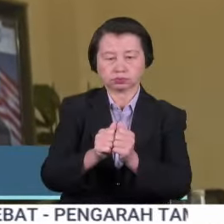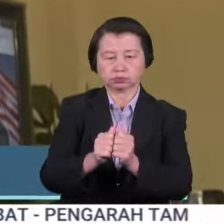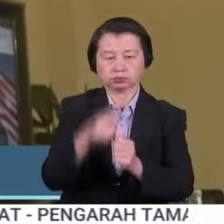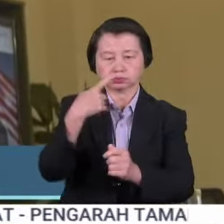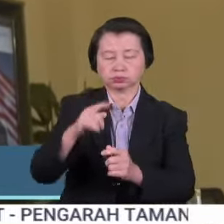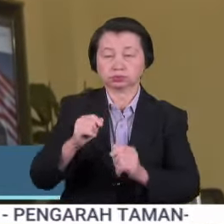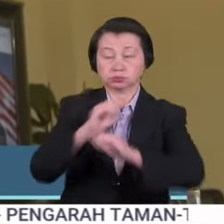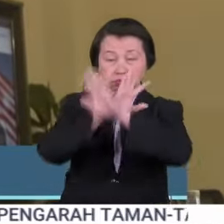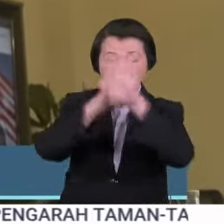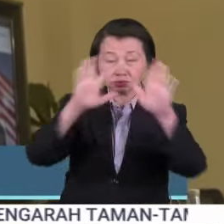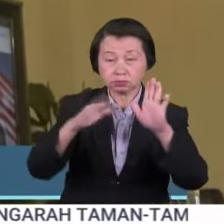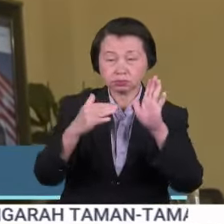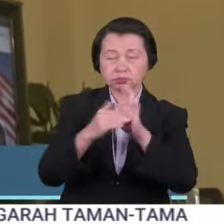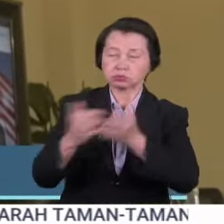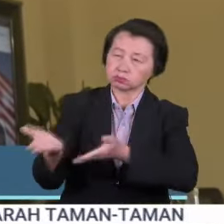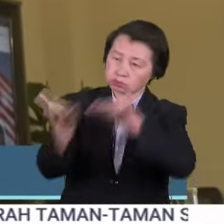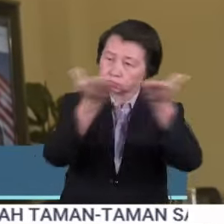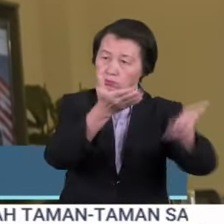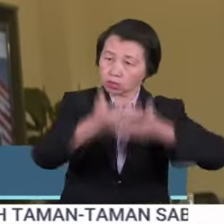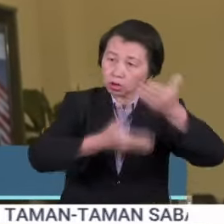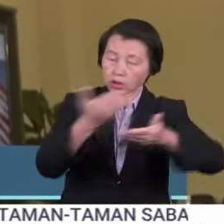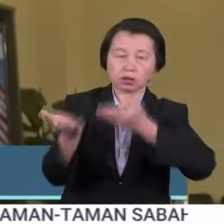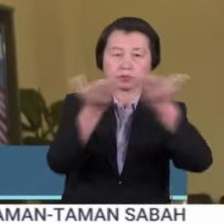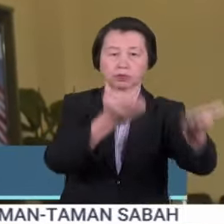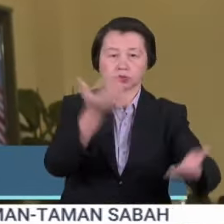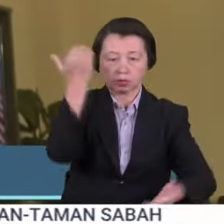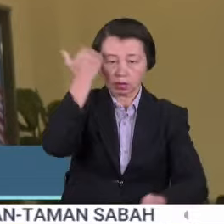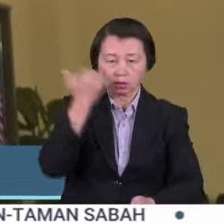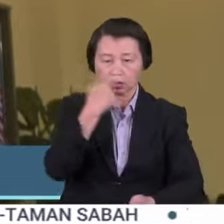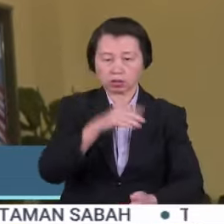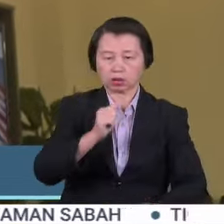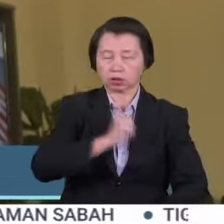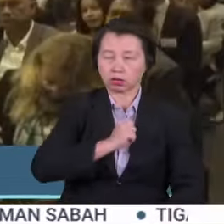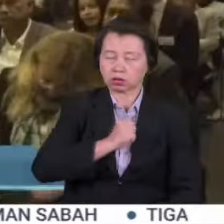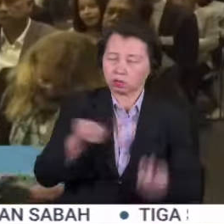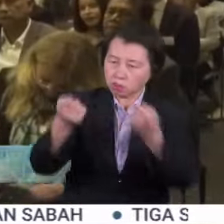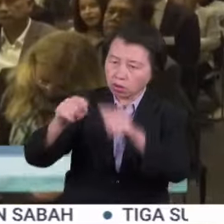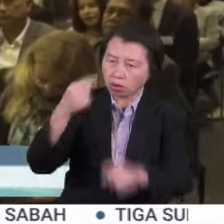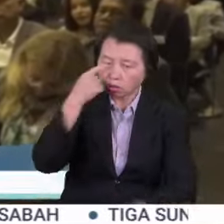processes that are happening in front of our own eyes.